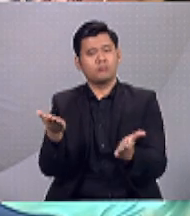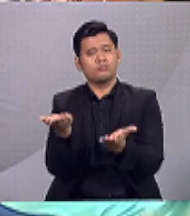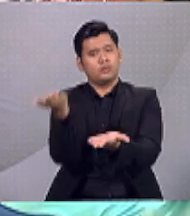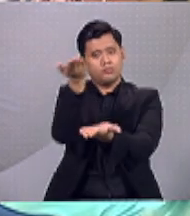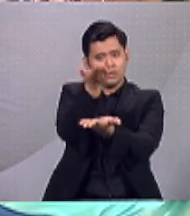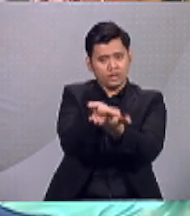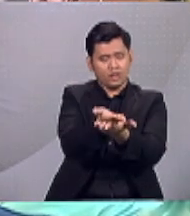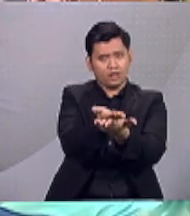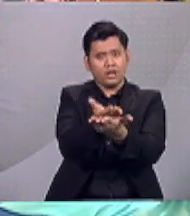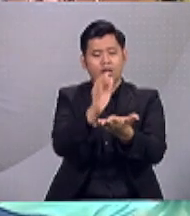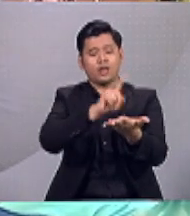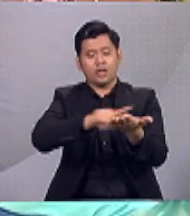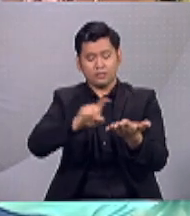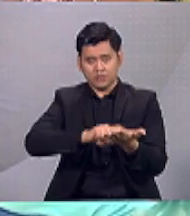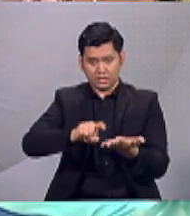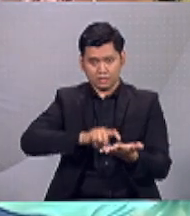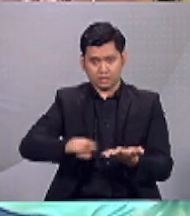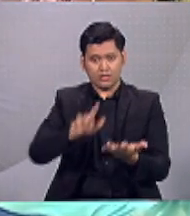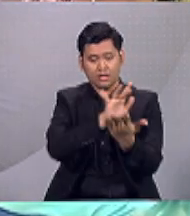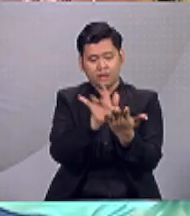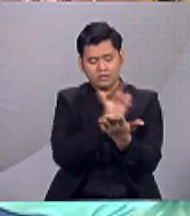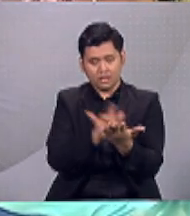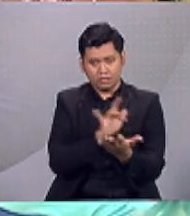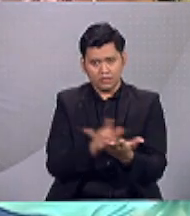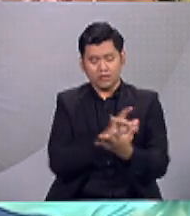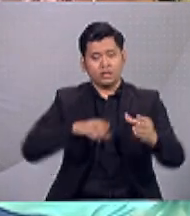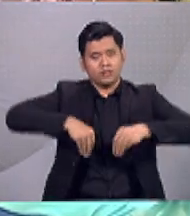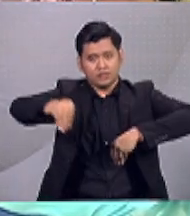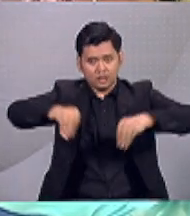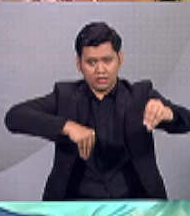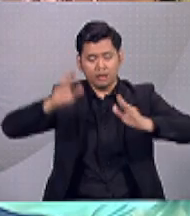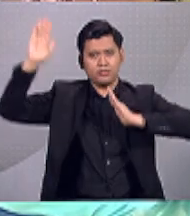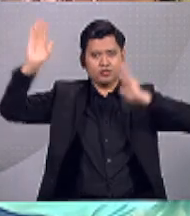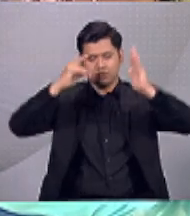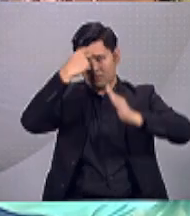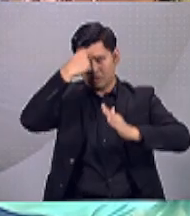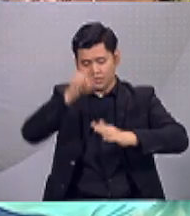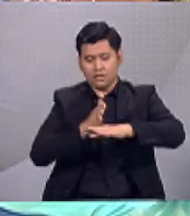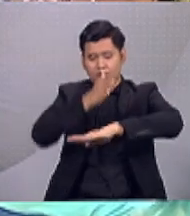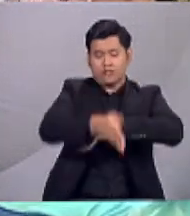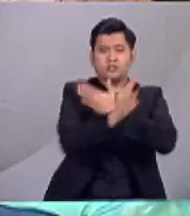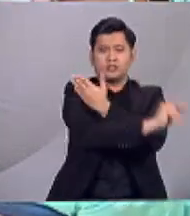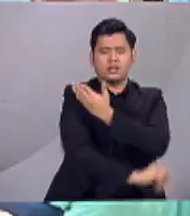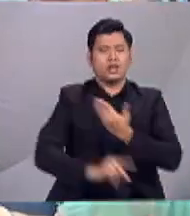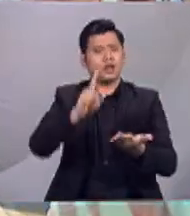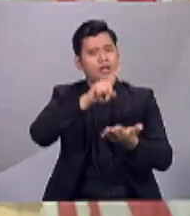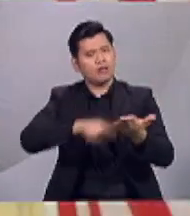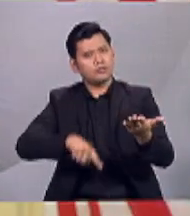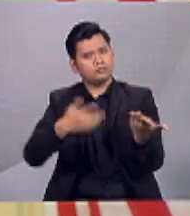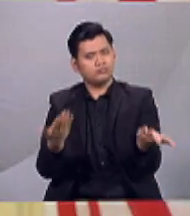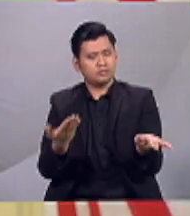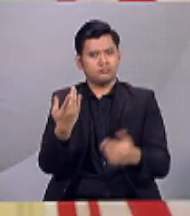dalam tempoh PKPB bagi membuat pergerakan rentas negeri. Apa komen Datuk Seri berhubung perkara ini? Ya, hari ini